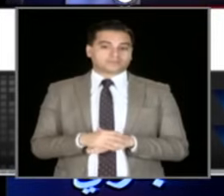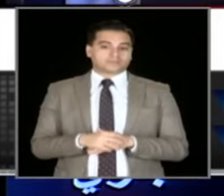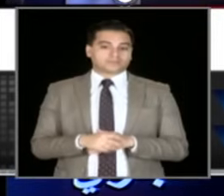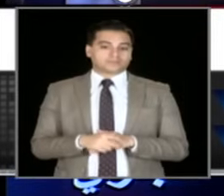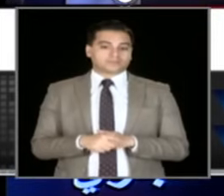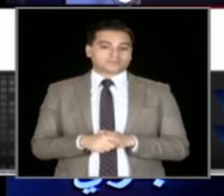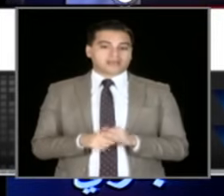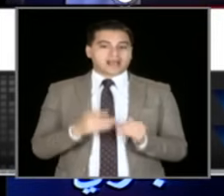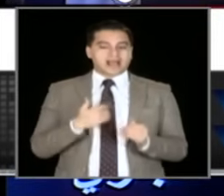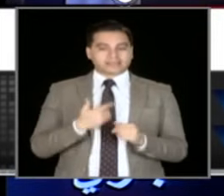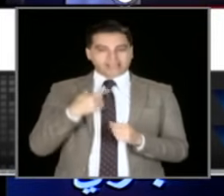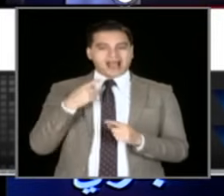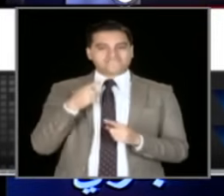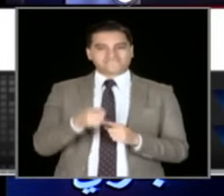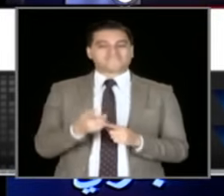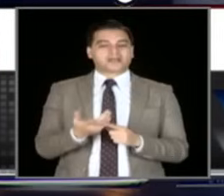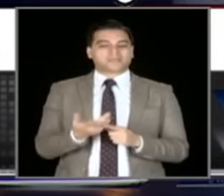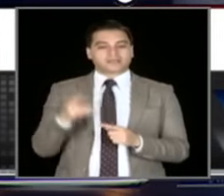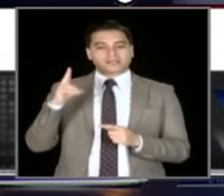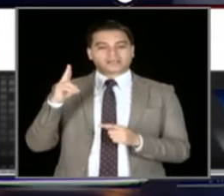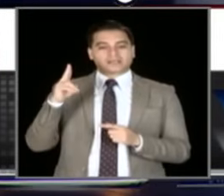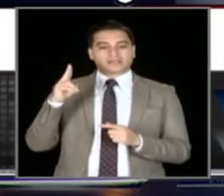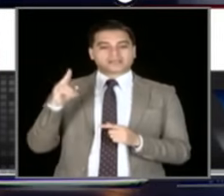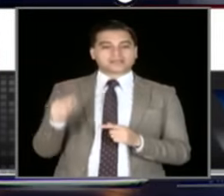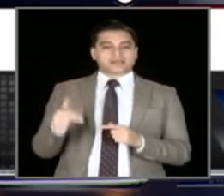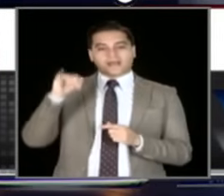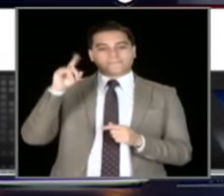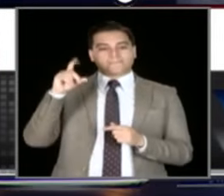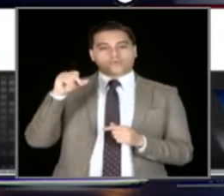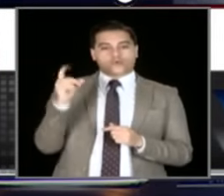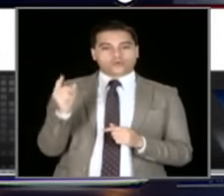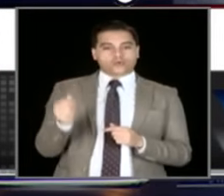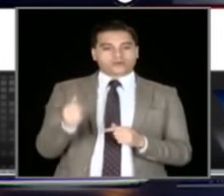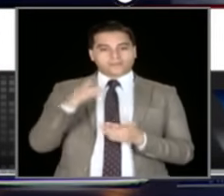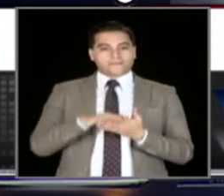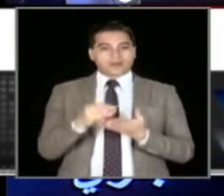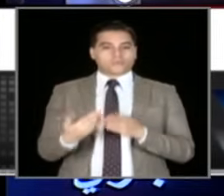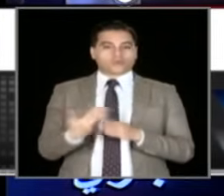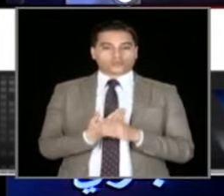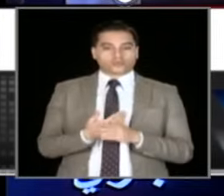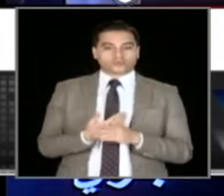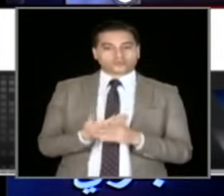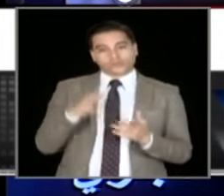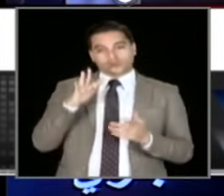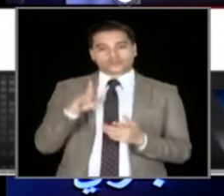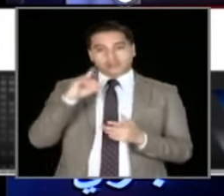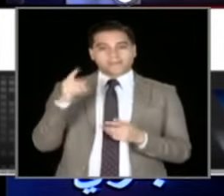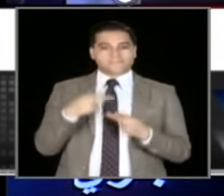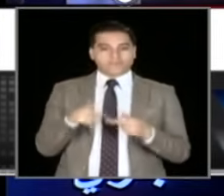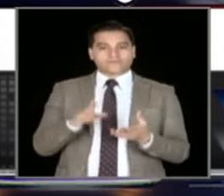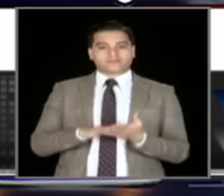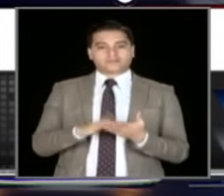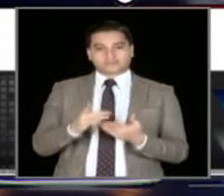أنا حاسس إن قريته تامبورا. بداية المباراة وبتاخد ريسك. أصلا حاسس إن هشام حسن